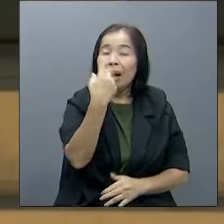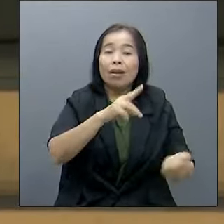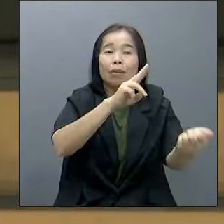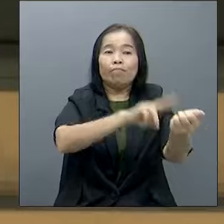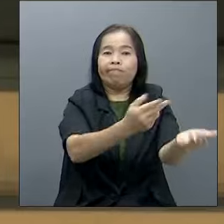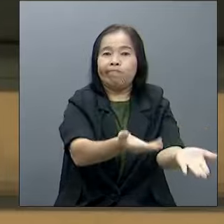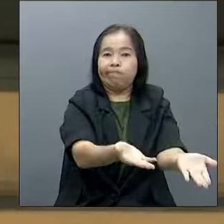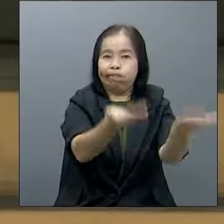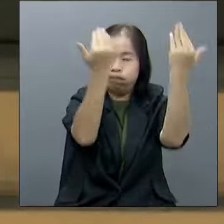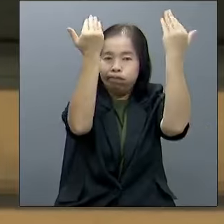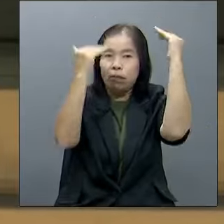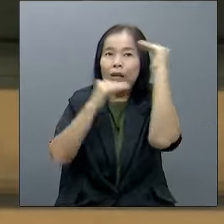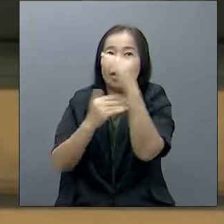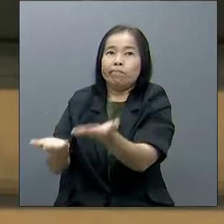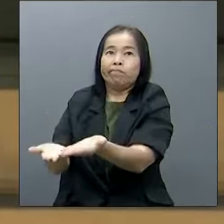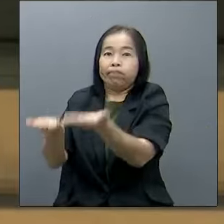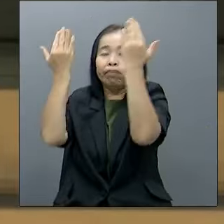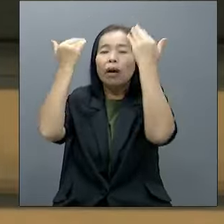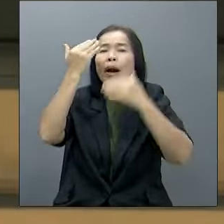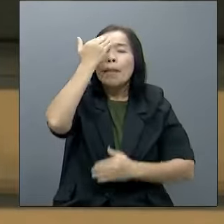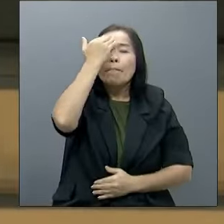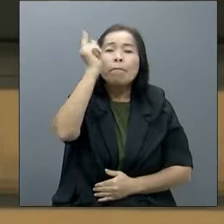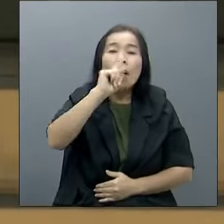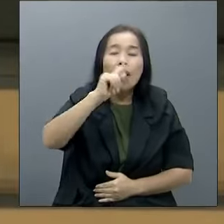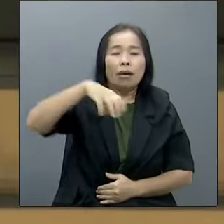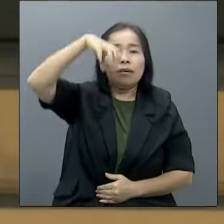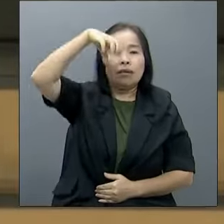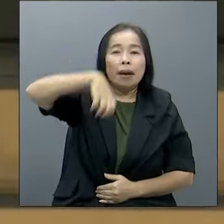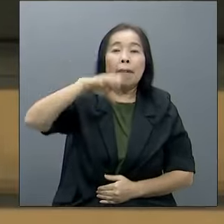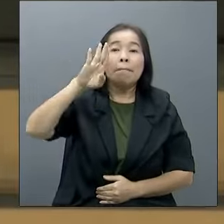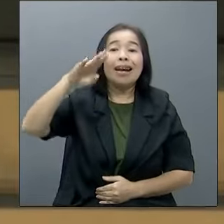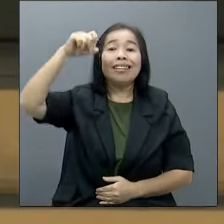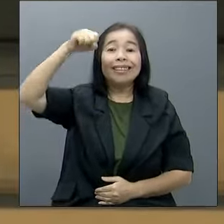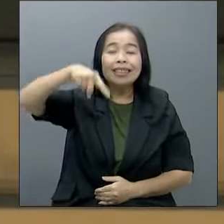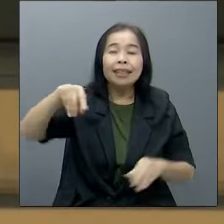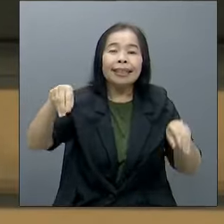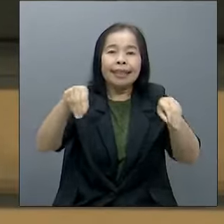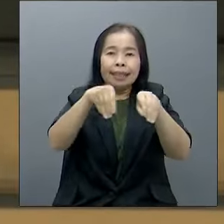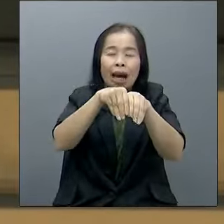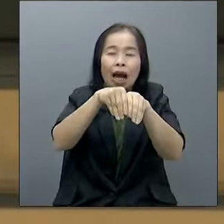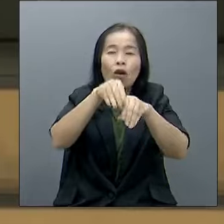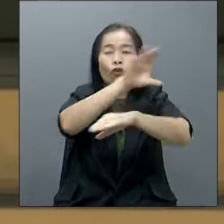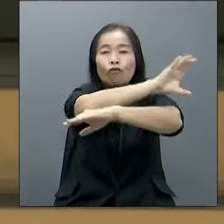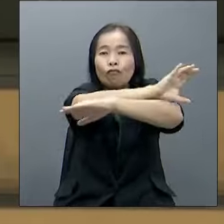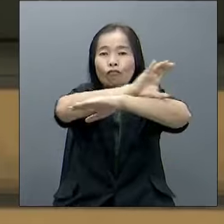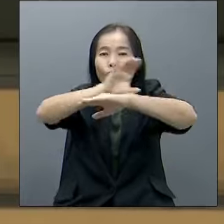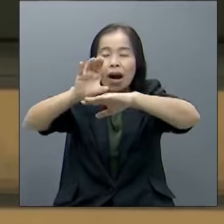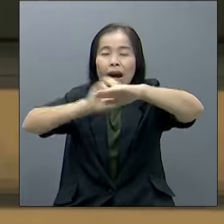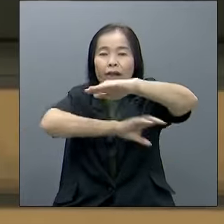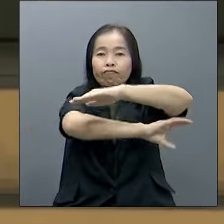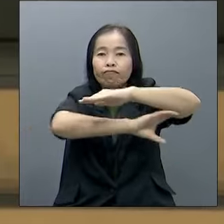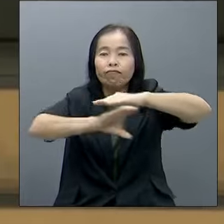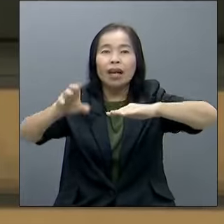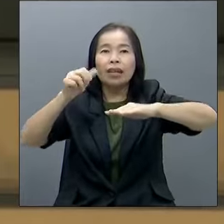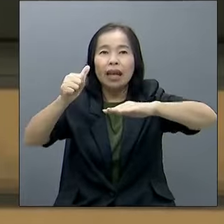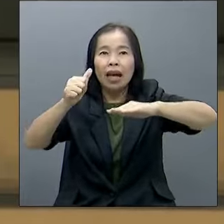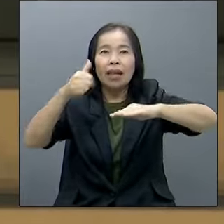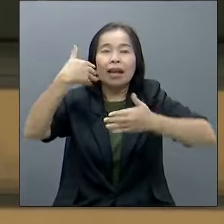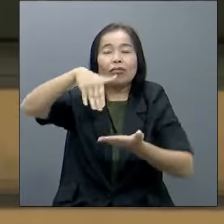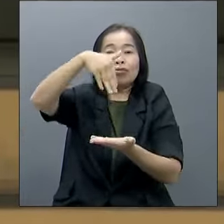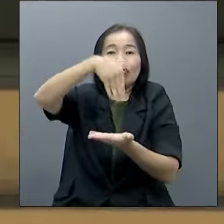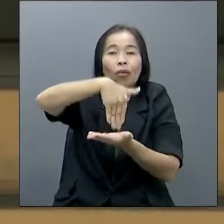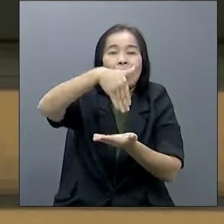นตัวตึกตรงกลางมก็จะมห้อหารมติดแอร์ที่ใหไป